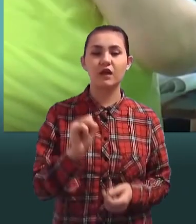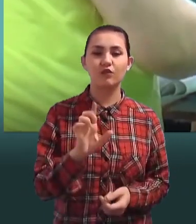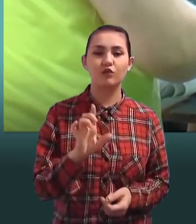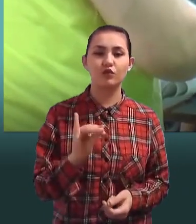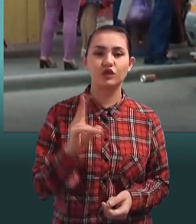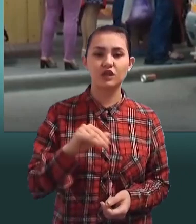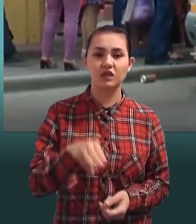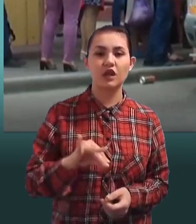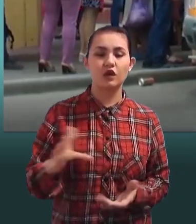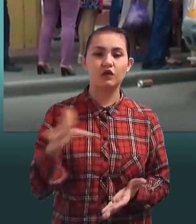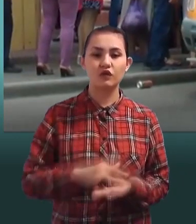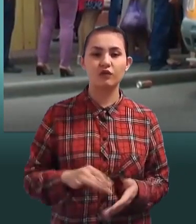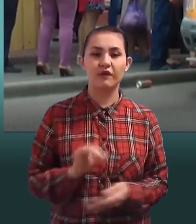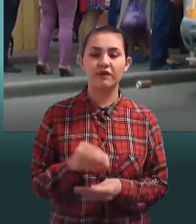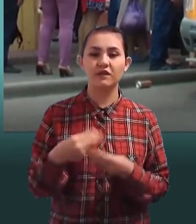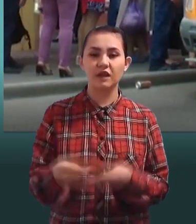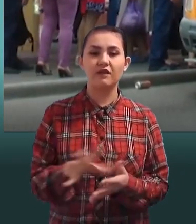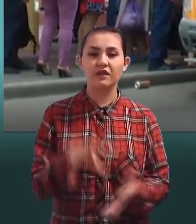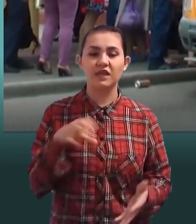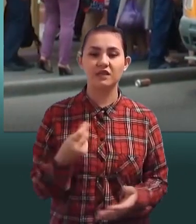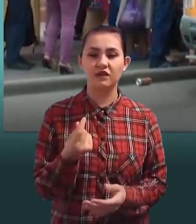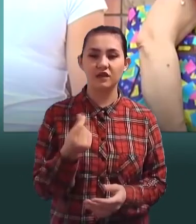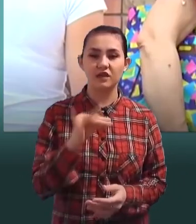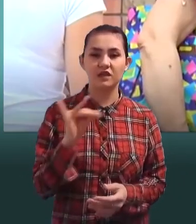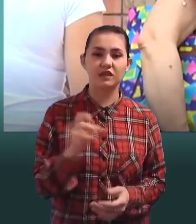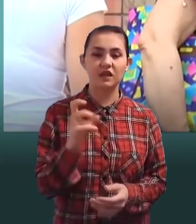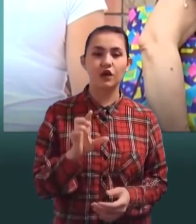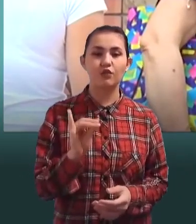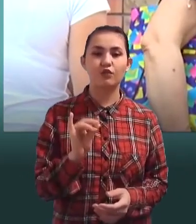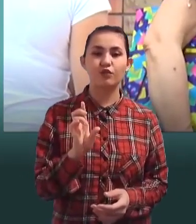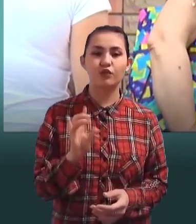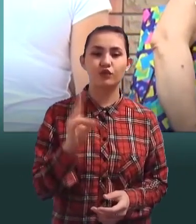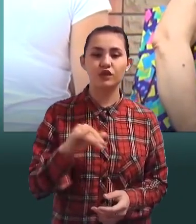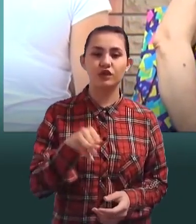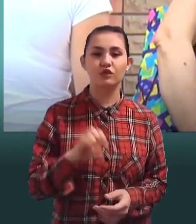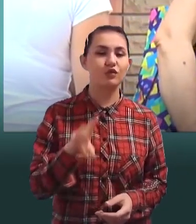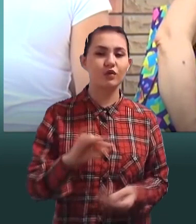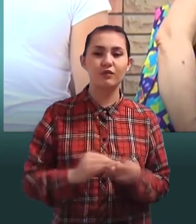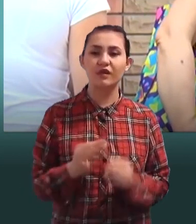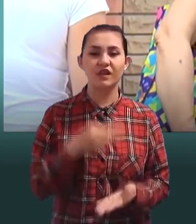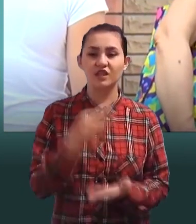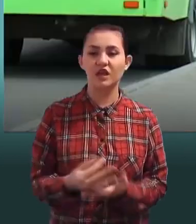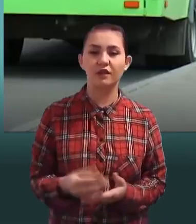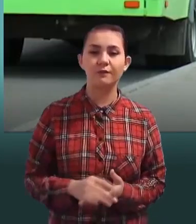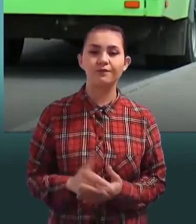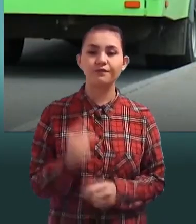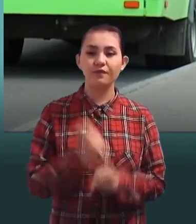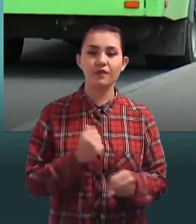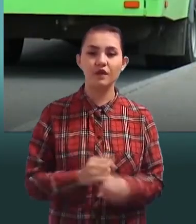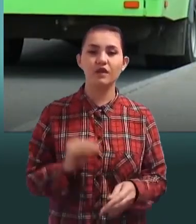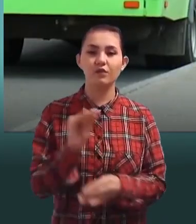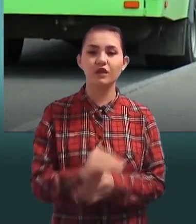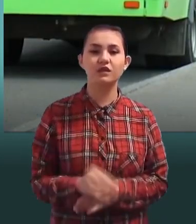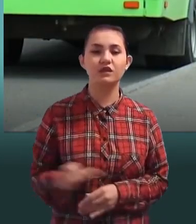повесил. Они высасывают деньги из бюджетов, но эту проблему не решает никак, кроме того, что делает дополнительную дыру в